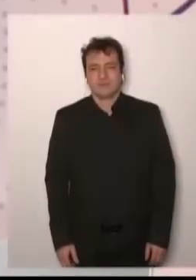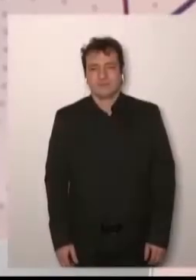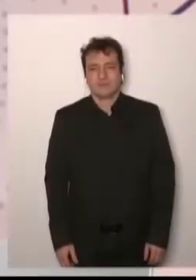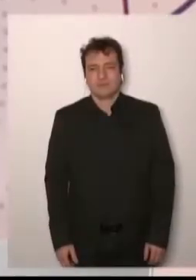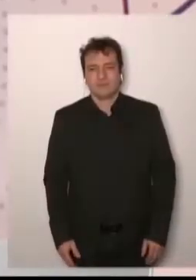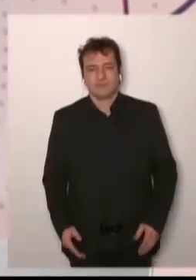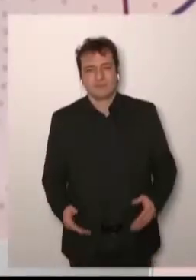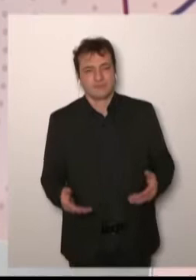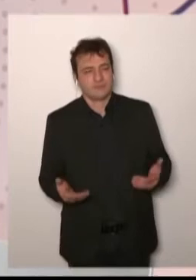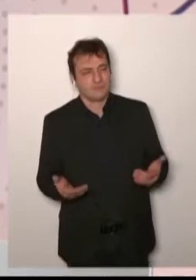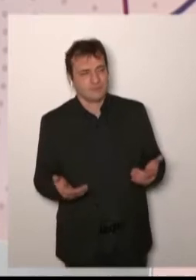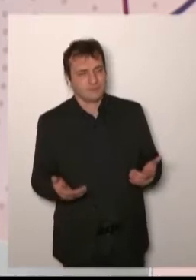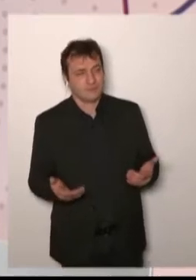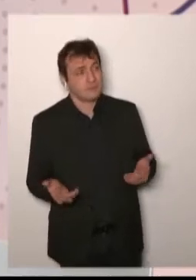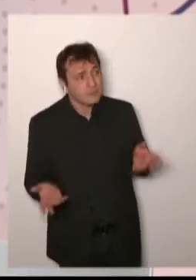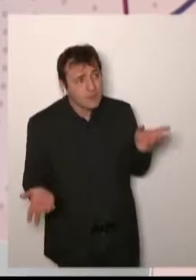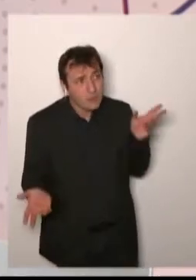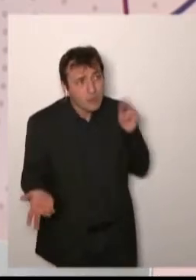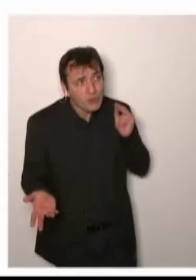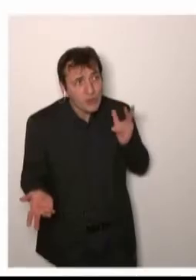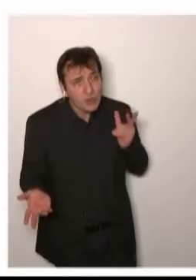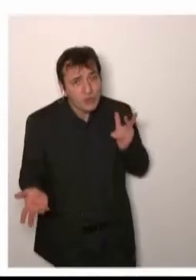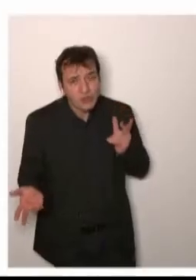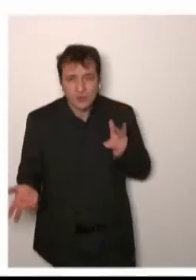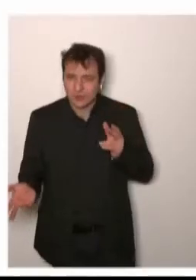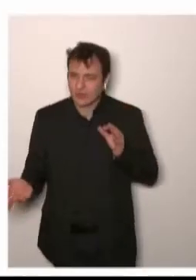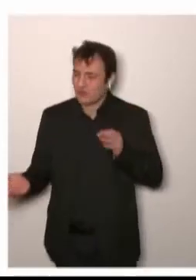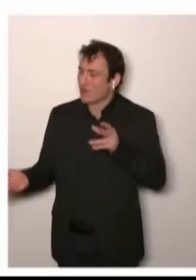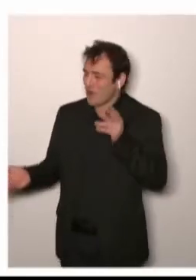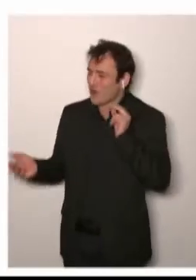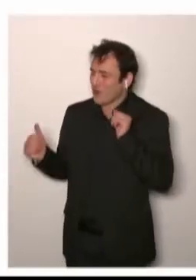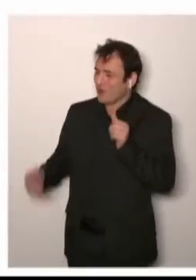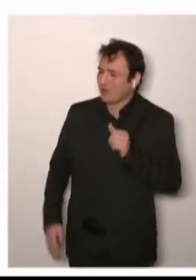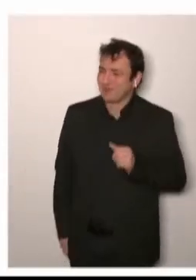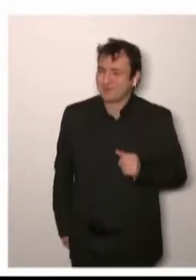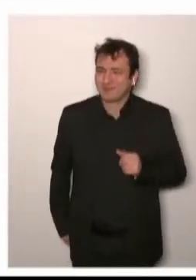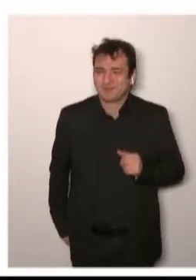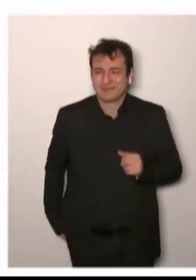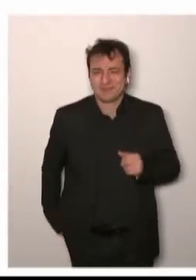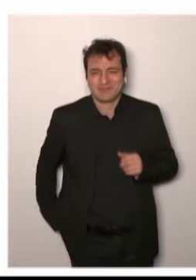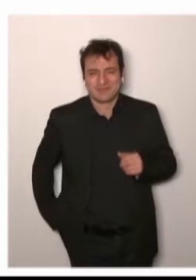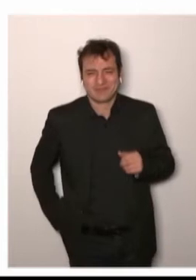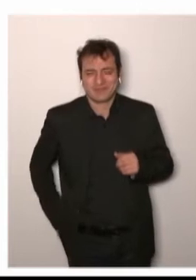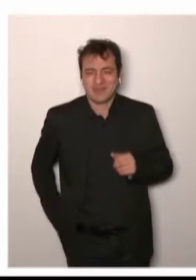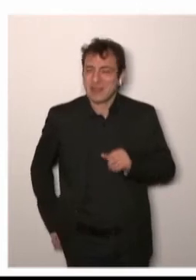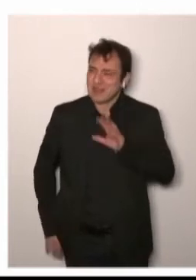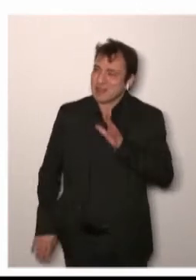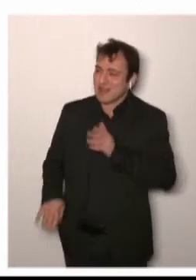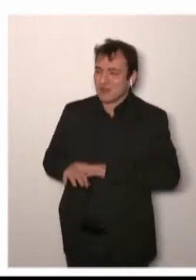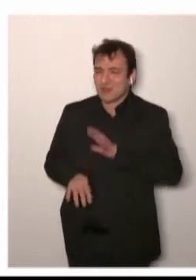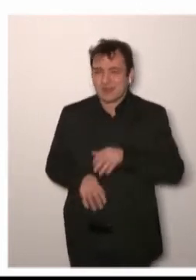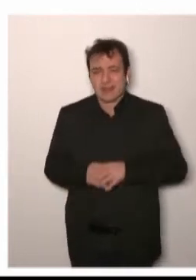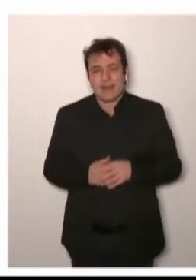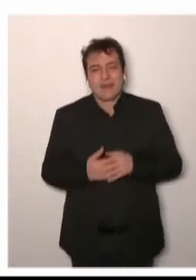Dominik KARRES, do you hear me? I can hear you very well. Hello. Okay. So Professor of Oncology, Scientific